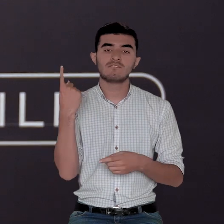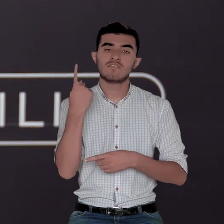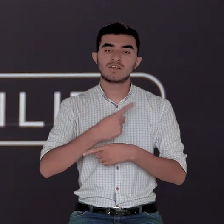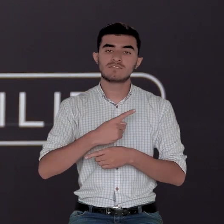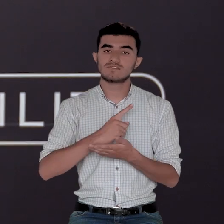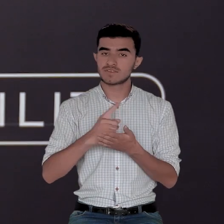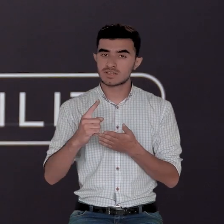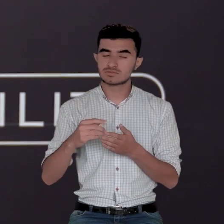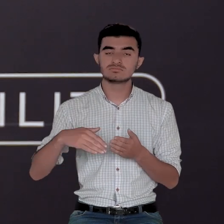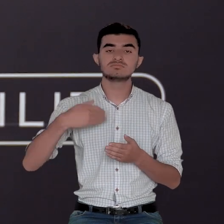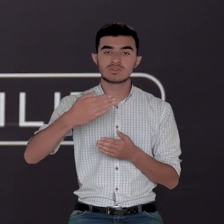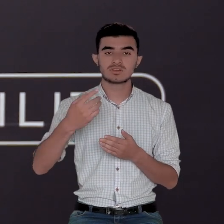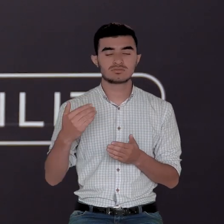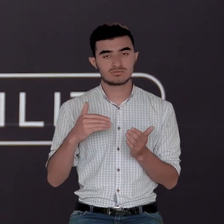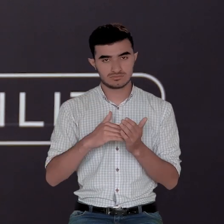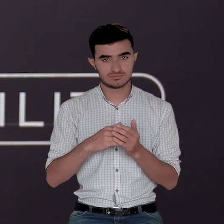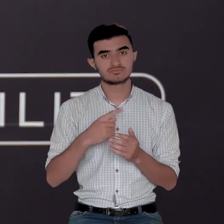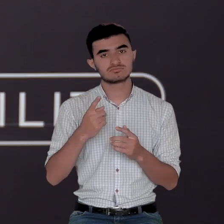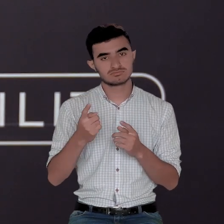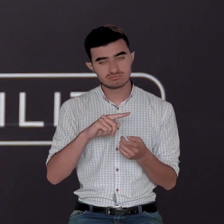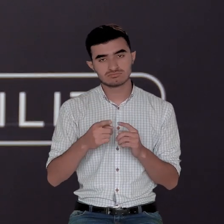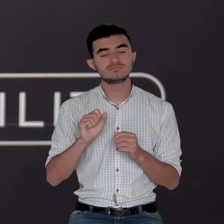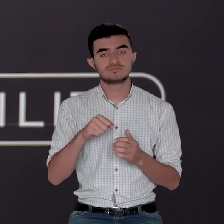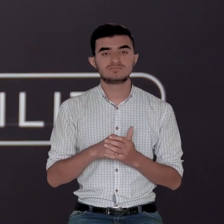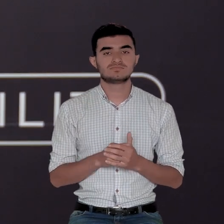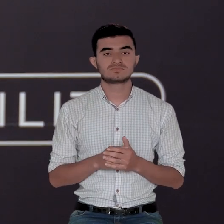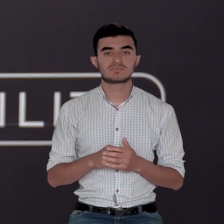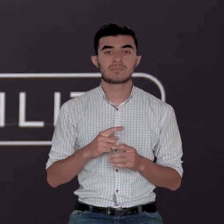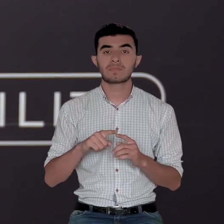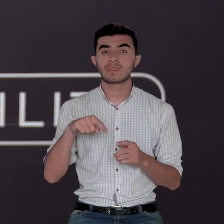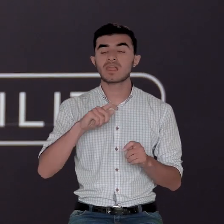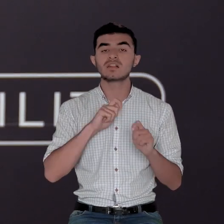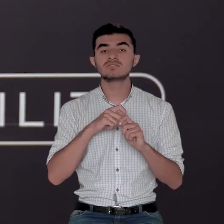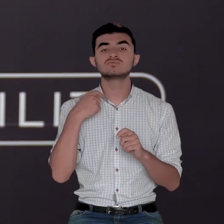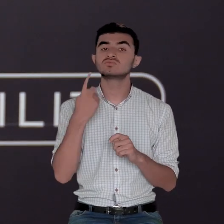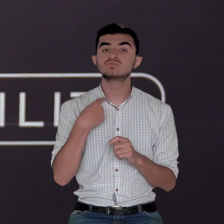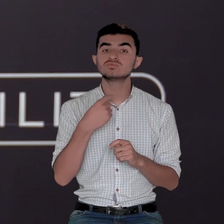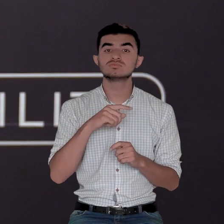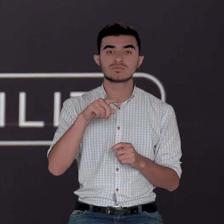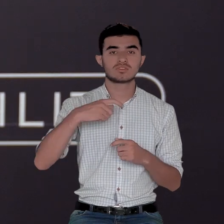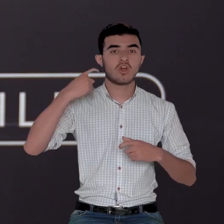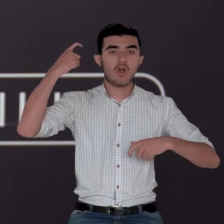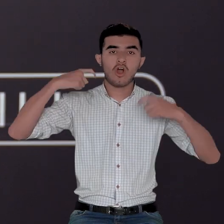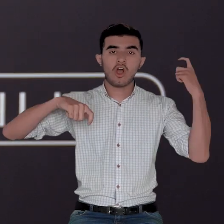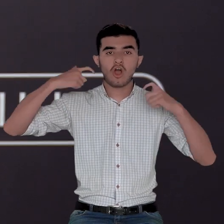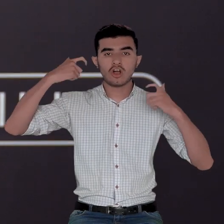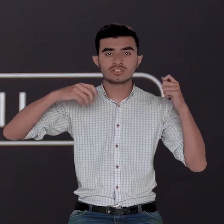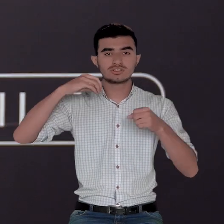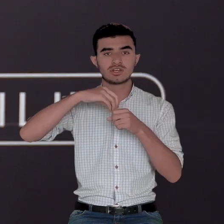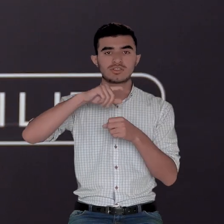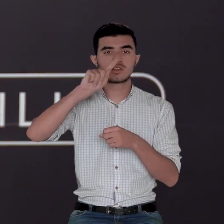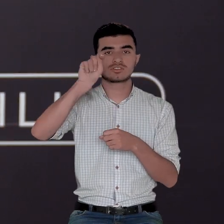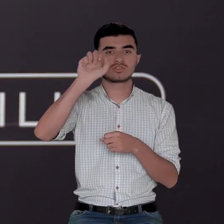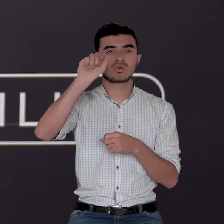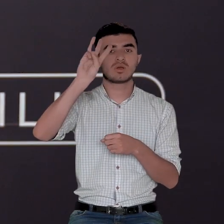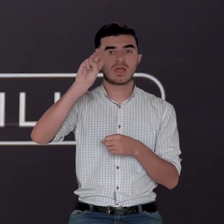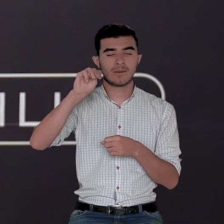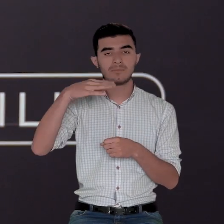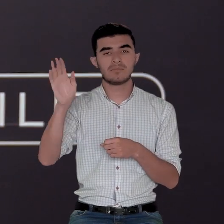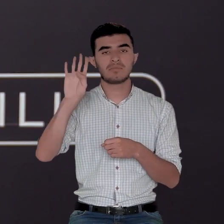or discovered by a person called Tom Bowen. Australia में था. He was in Geelong,